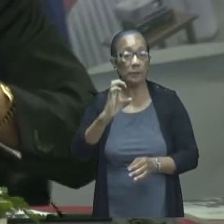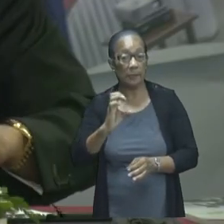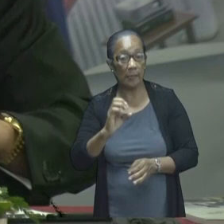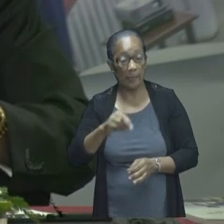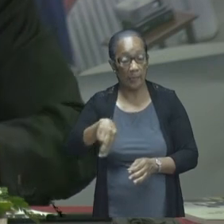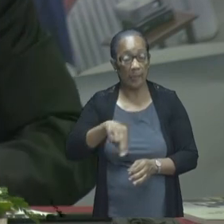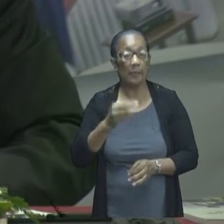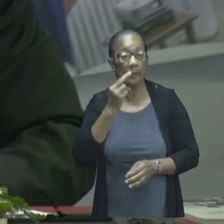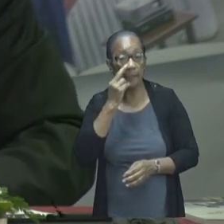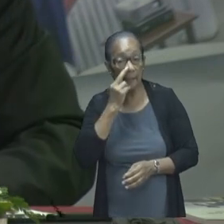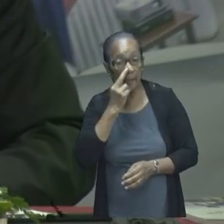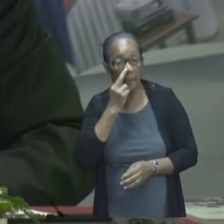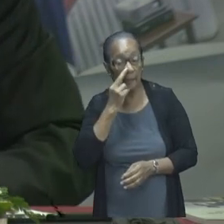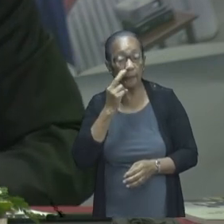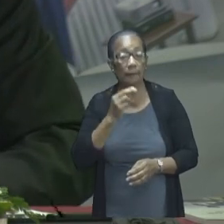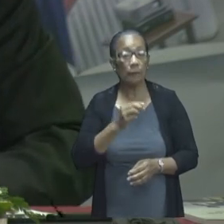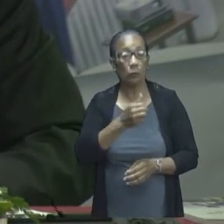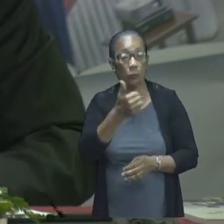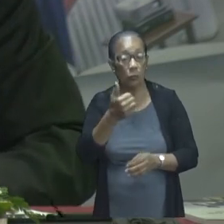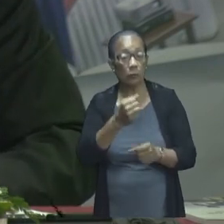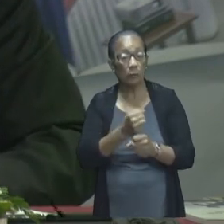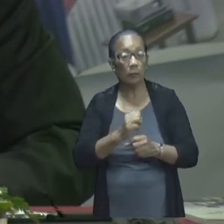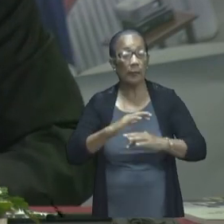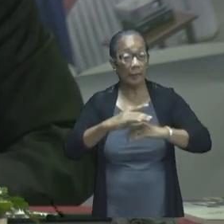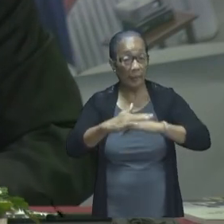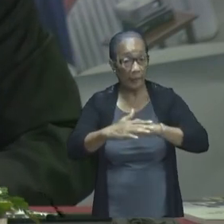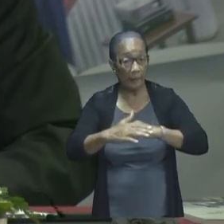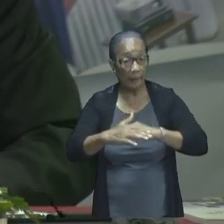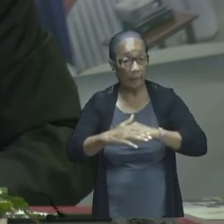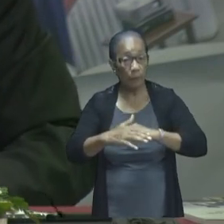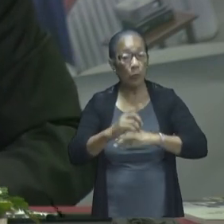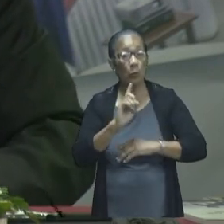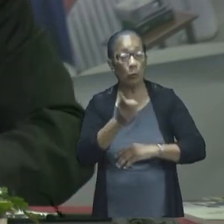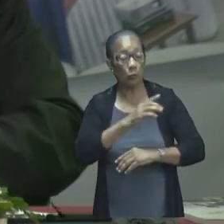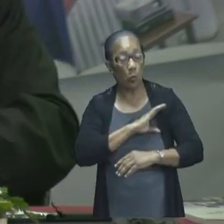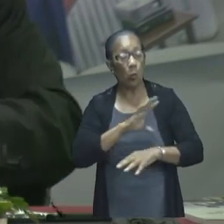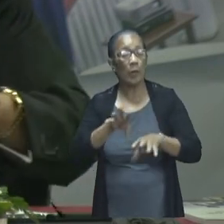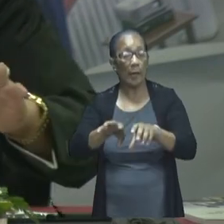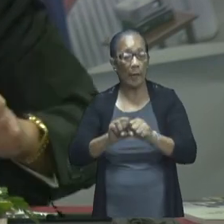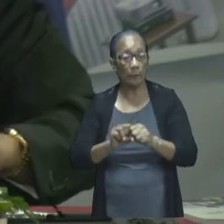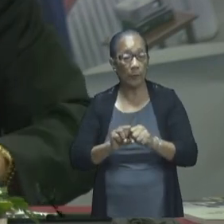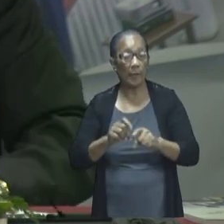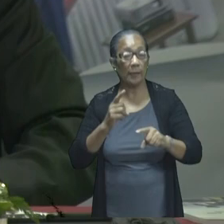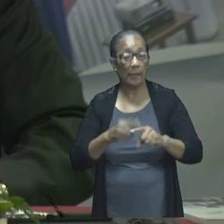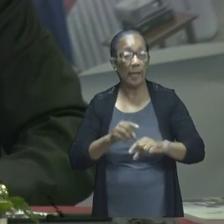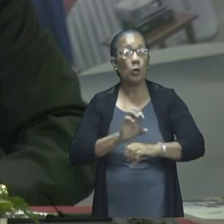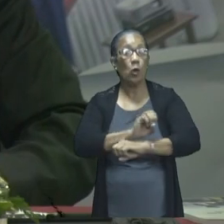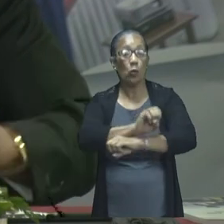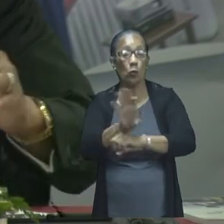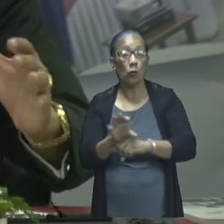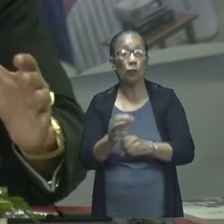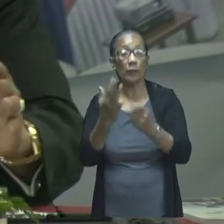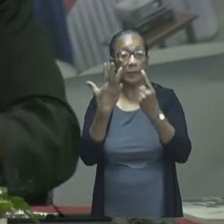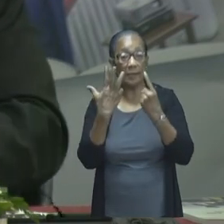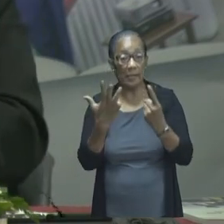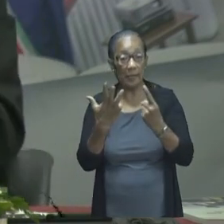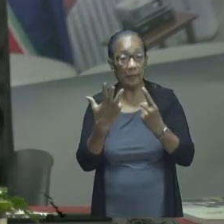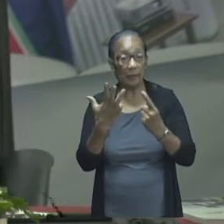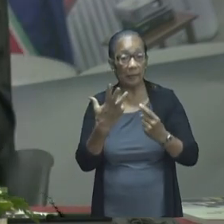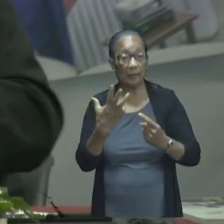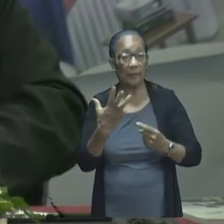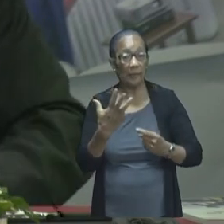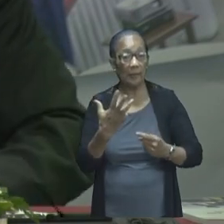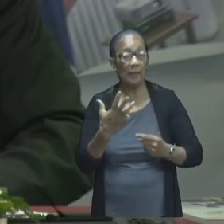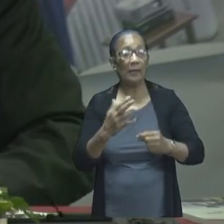water in de problemen in het district miserie gaat aanpak naar natuurlijke covert 9 die gezorgd dat de hele reguliere